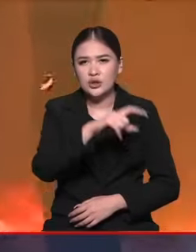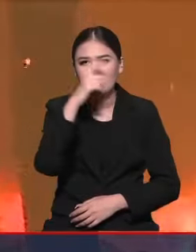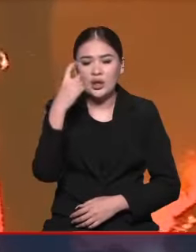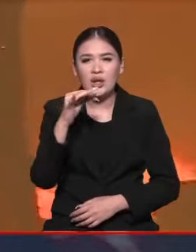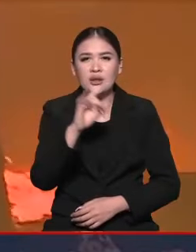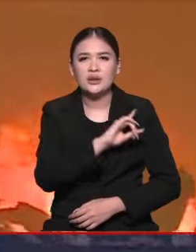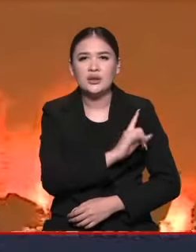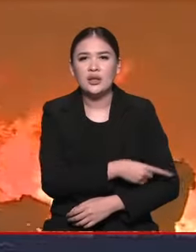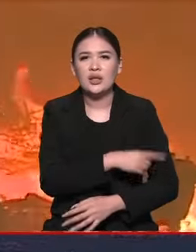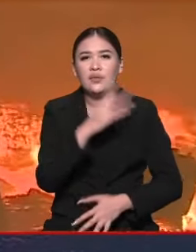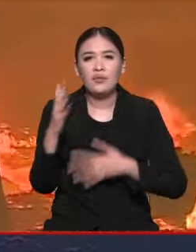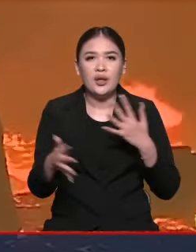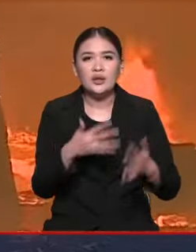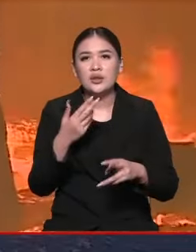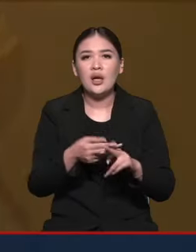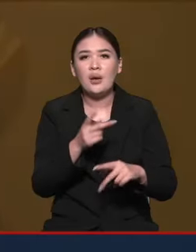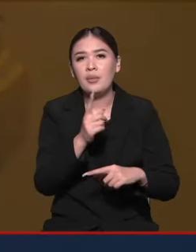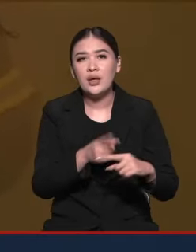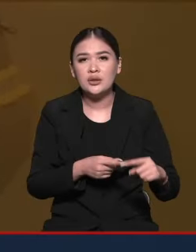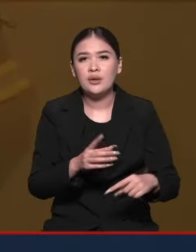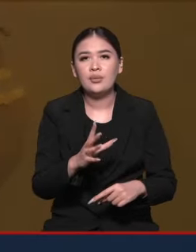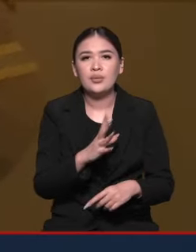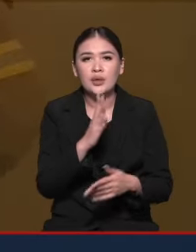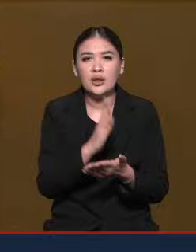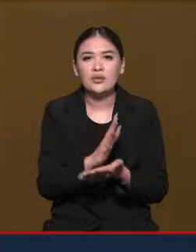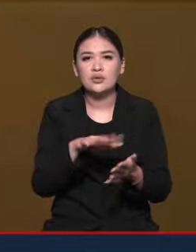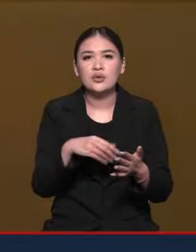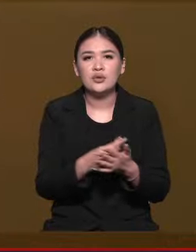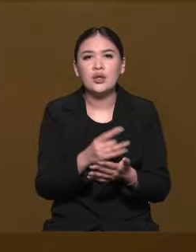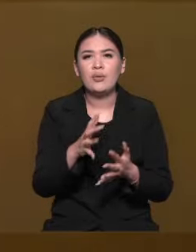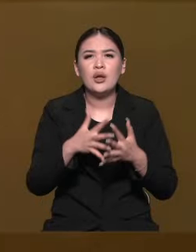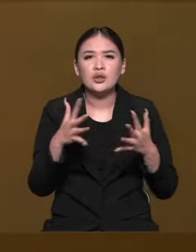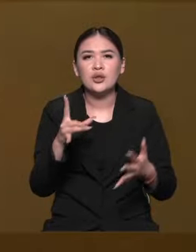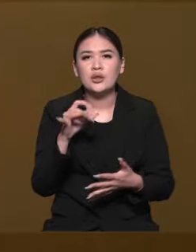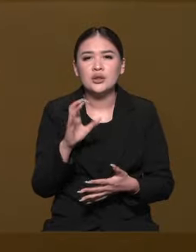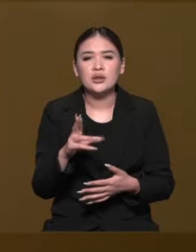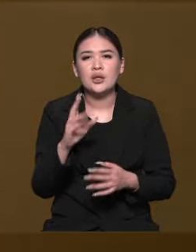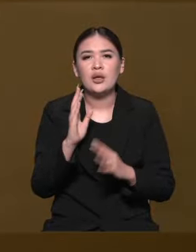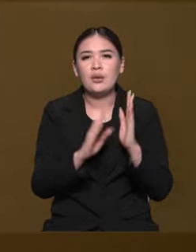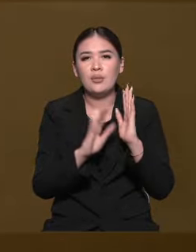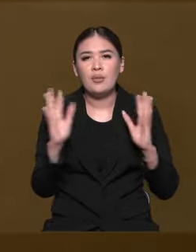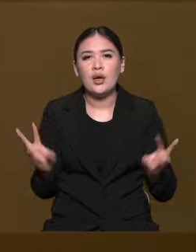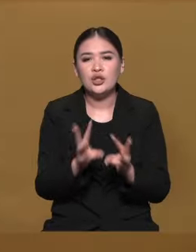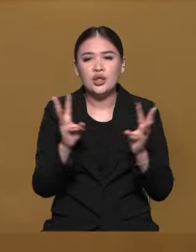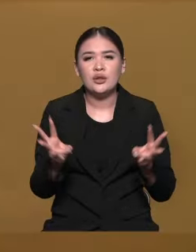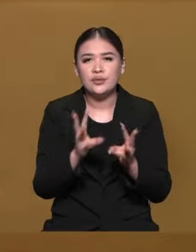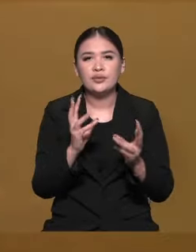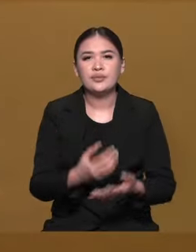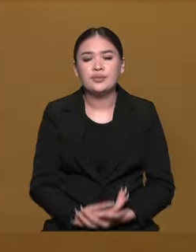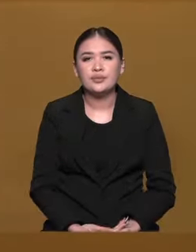ветер. Половина территории страны по-прежнему находится под высоким риском лесных пожаров.